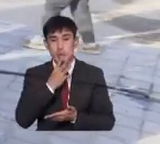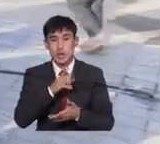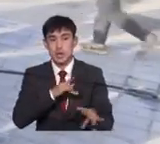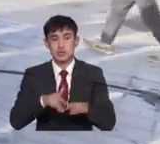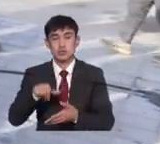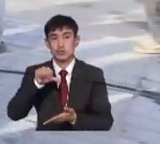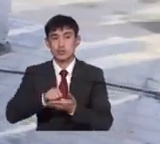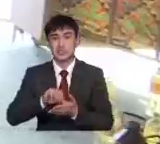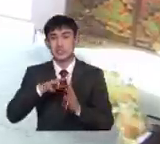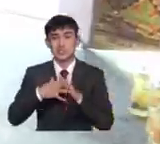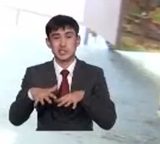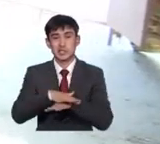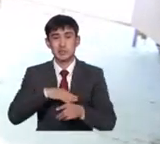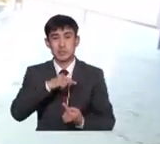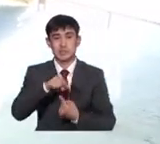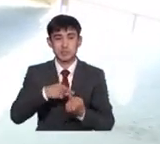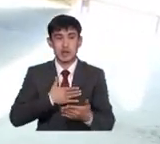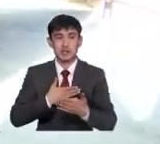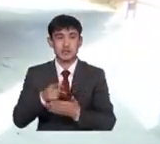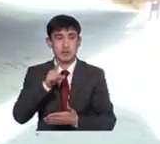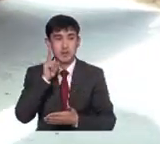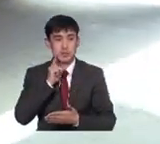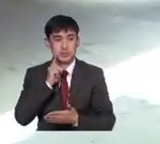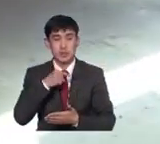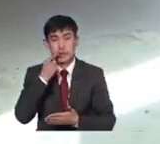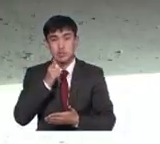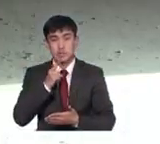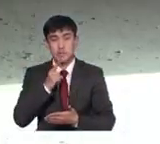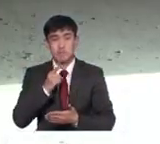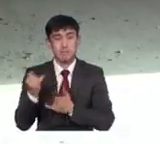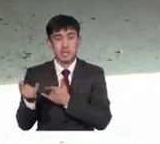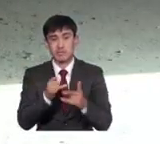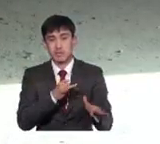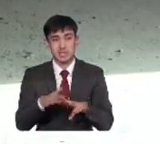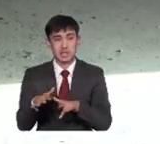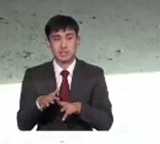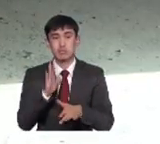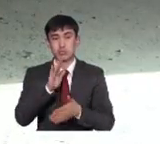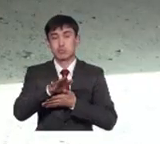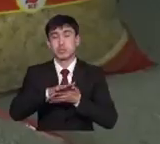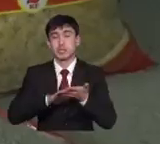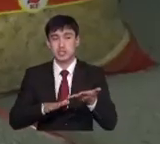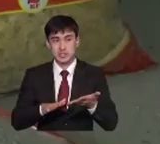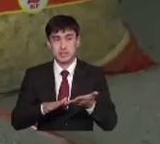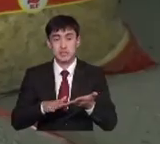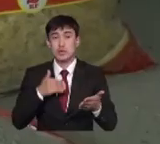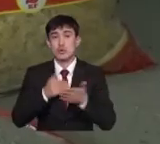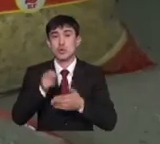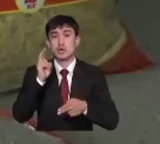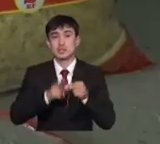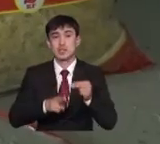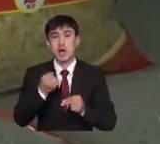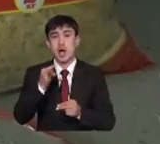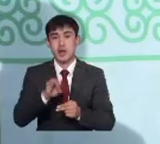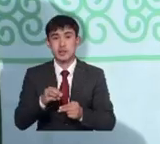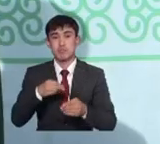участи сельчане предприниматели и активная молодёжь отмечается что благотворительная акция будет продолжаться до окончания